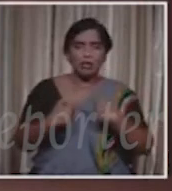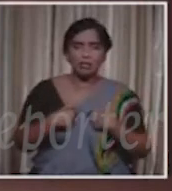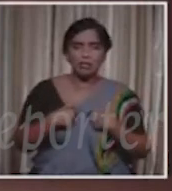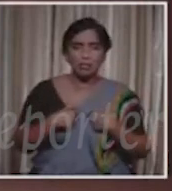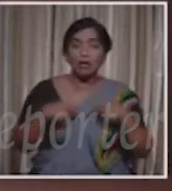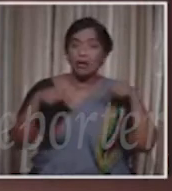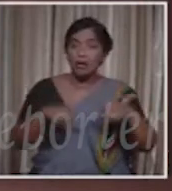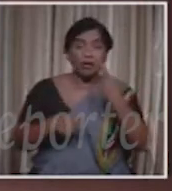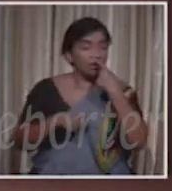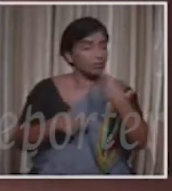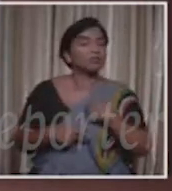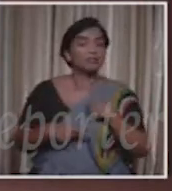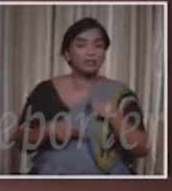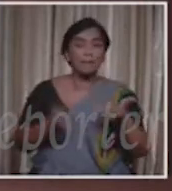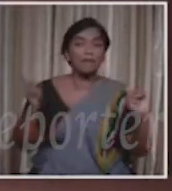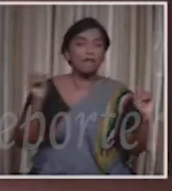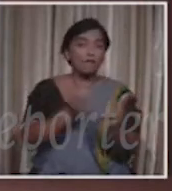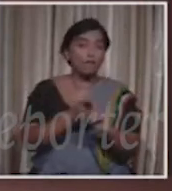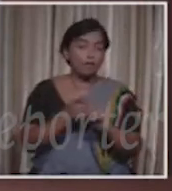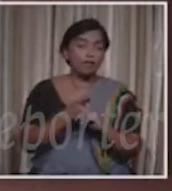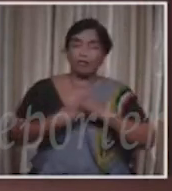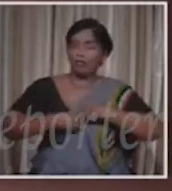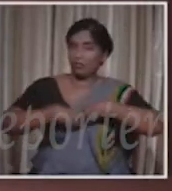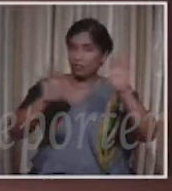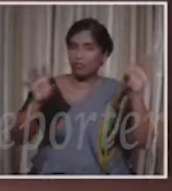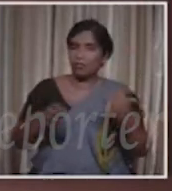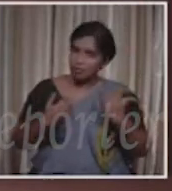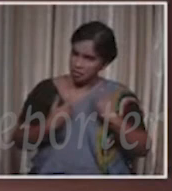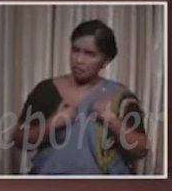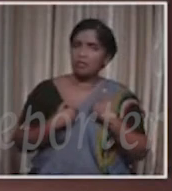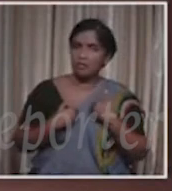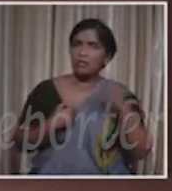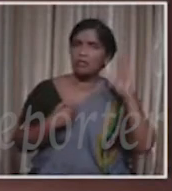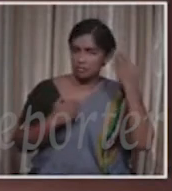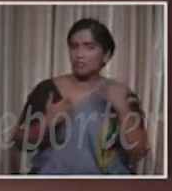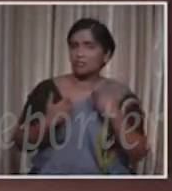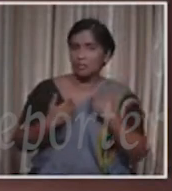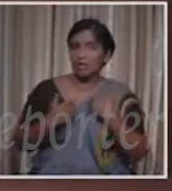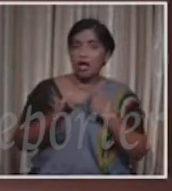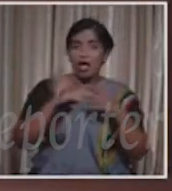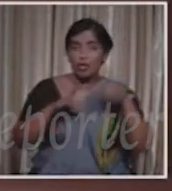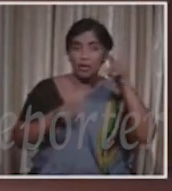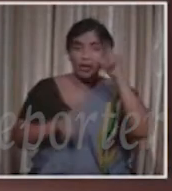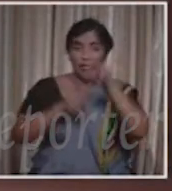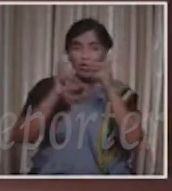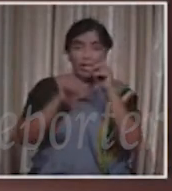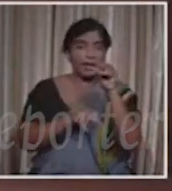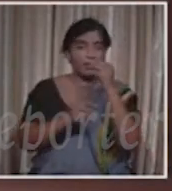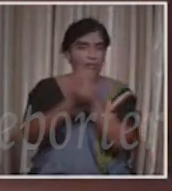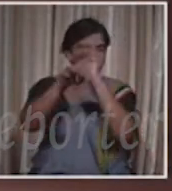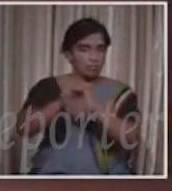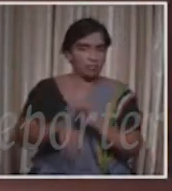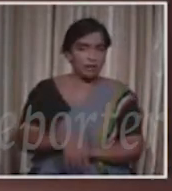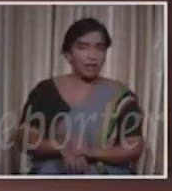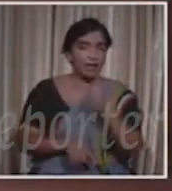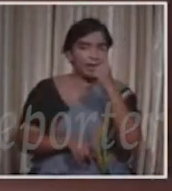අද අපිට කියනවා මේ ප්‍රචණ්ඩත්වයේ මුදා හැරිය මා ගාව තිබෙනවා විශේෂයෙන්ම අනුරාධපුර 11 තිරේ කත්තඩංගොඩ ආරං තියෙනවා එක සමාජිකයෙක්